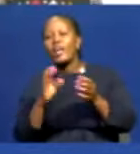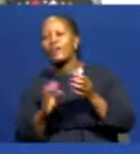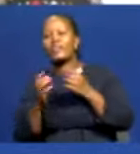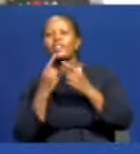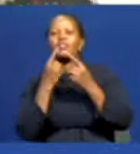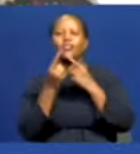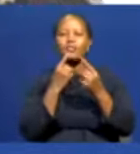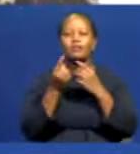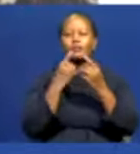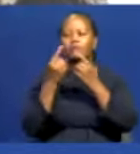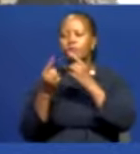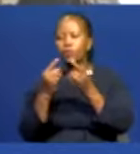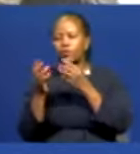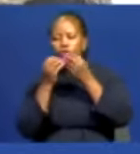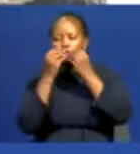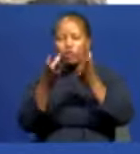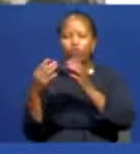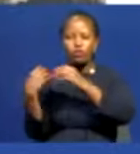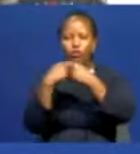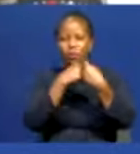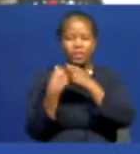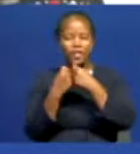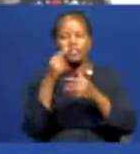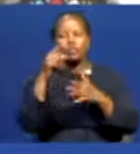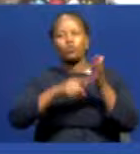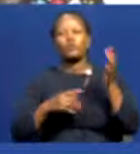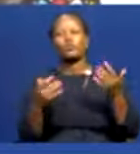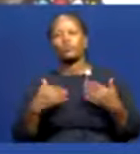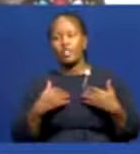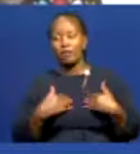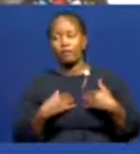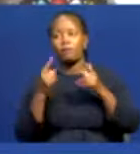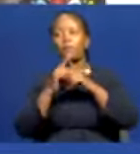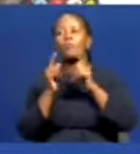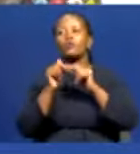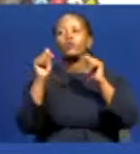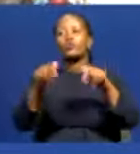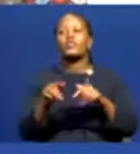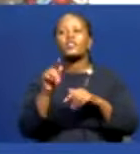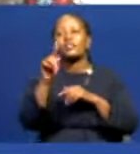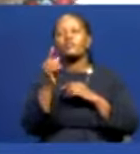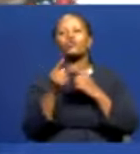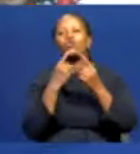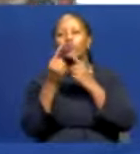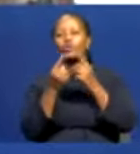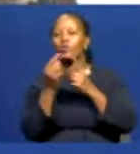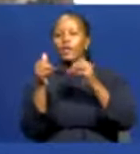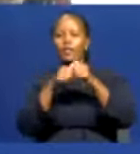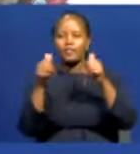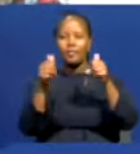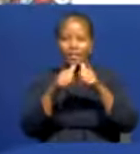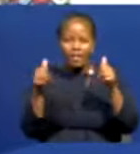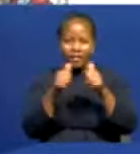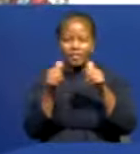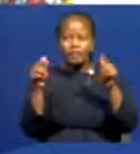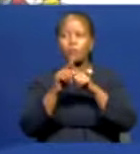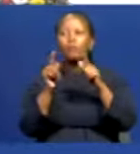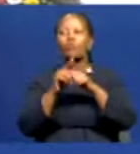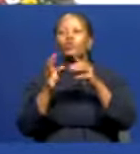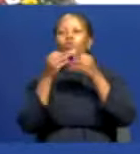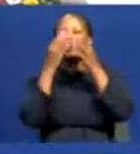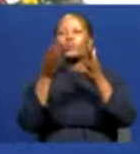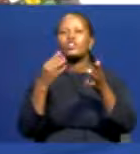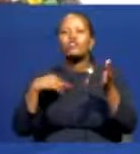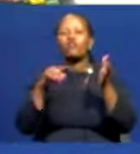zenye tumesahau na zenye tulikwambia. Na leo uweze kutuongelesha vizuri na utuambie yale